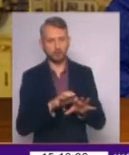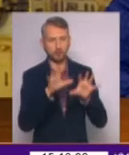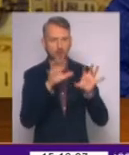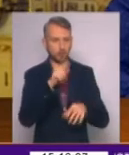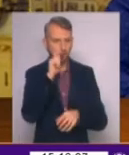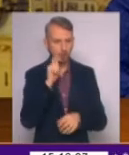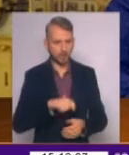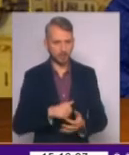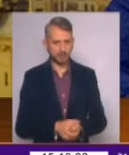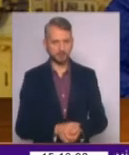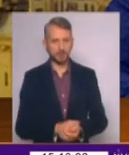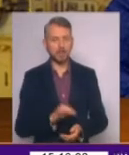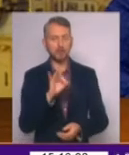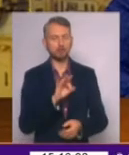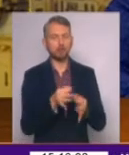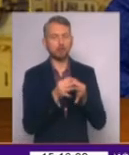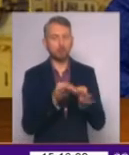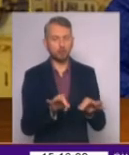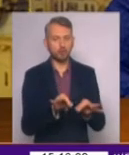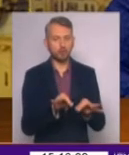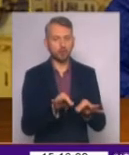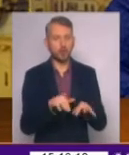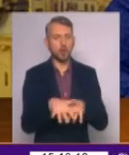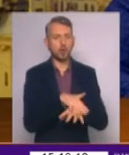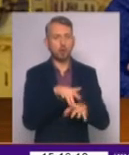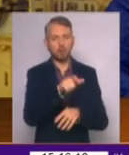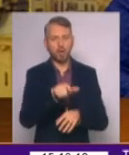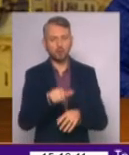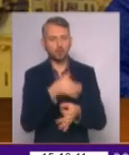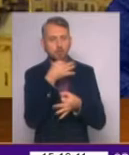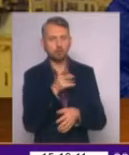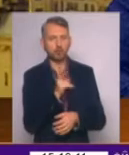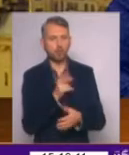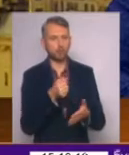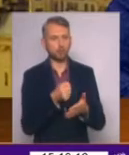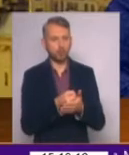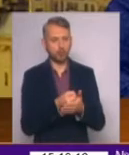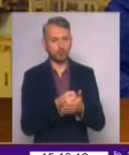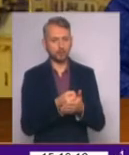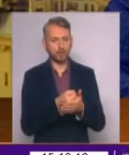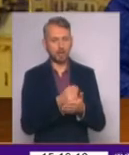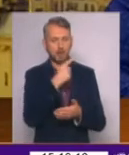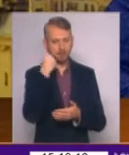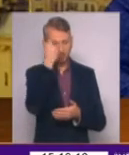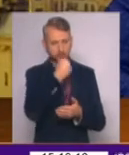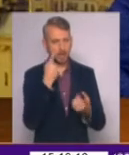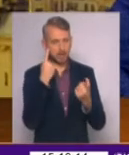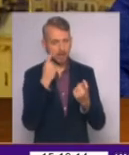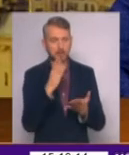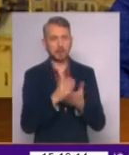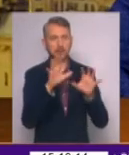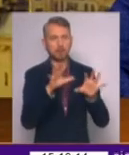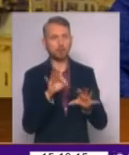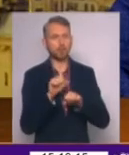України. Щодо доступу громадськості будь-кого до персональних даних. Є закон про